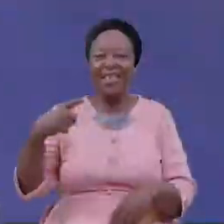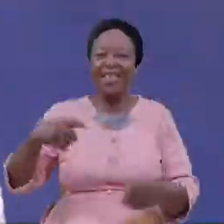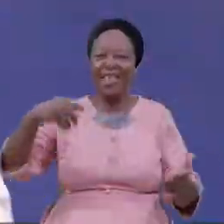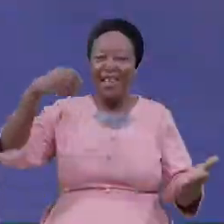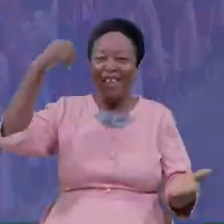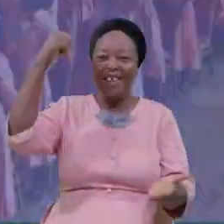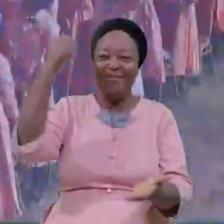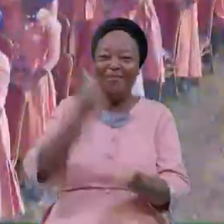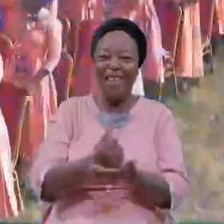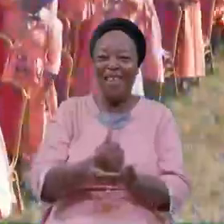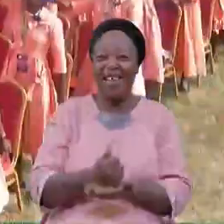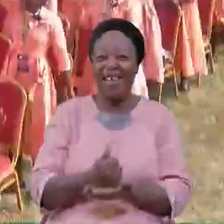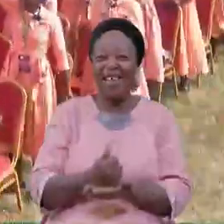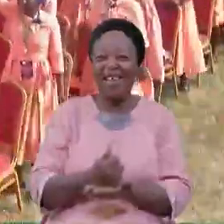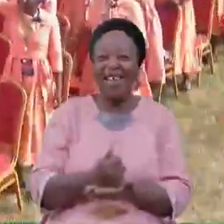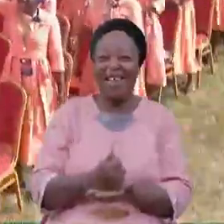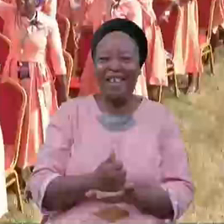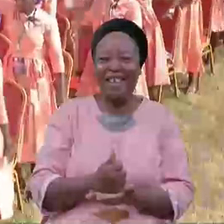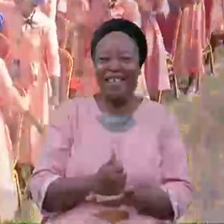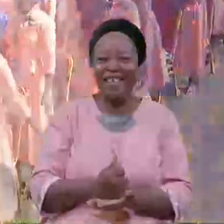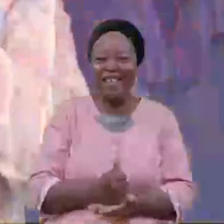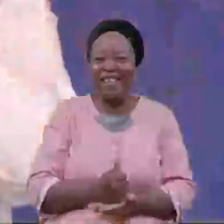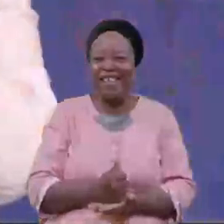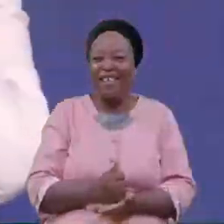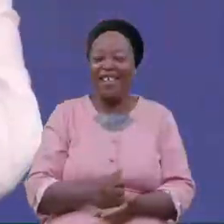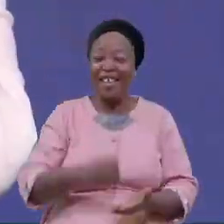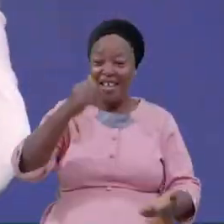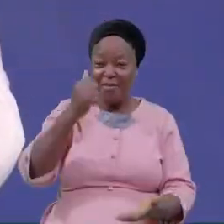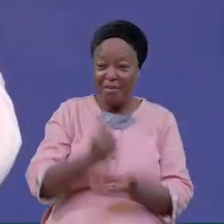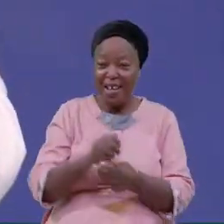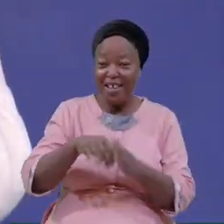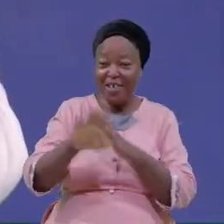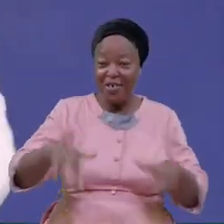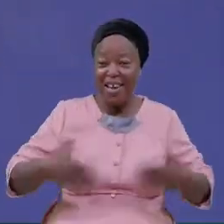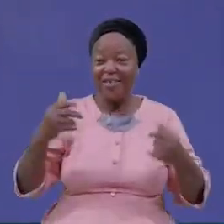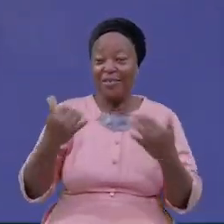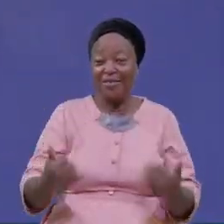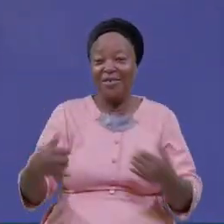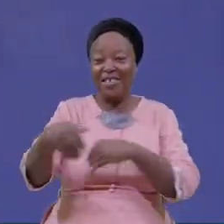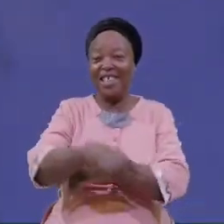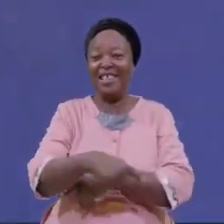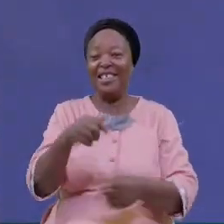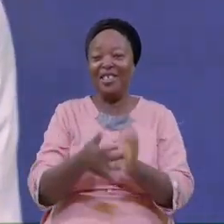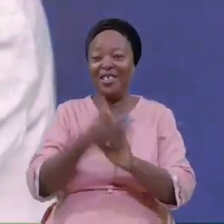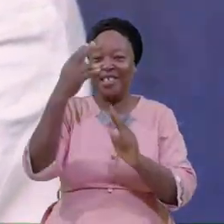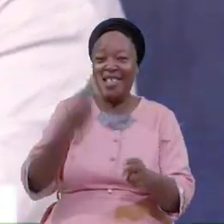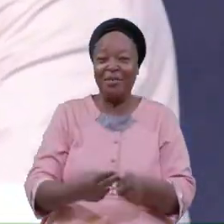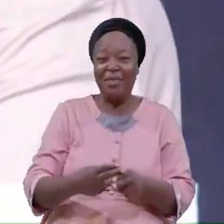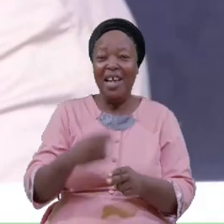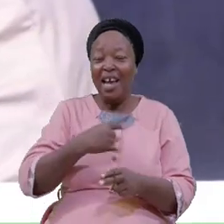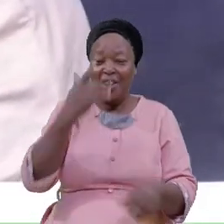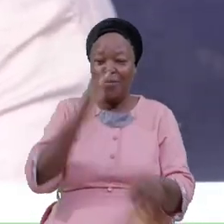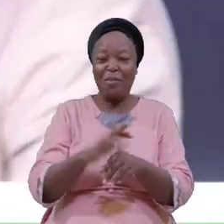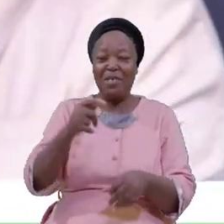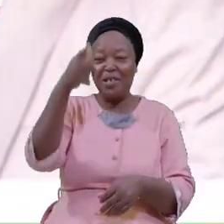là? Que l'église crie amen. Amen in your life today. Amen dans the votre vie aujourd'hui. Of God will